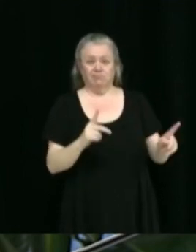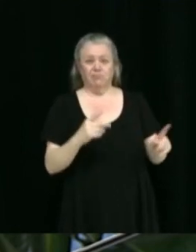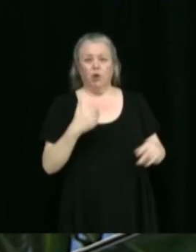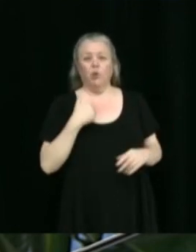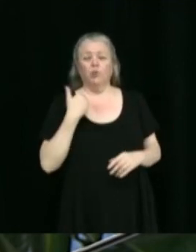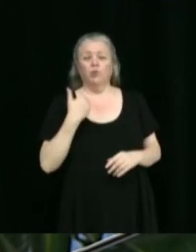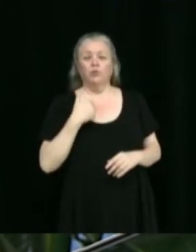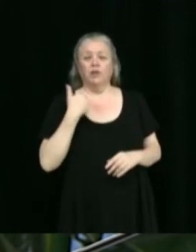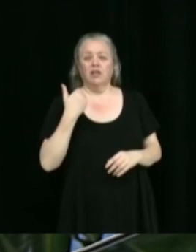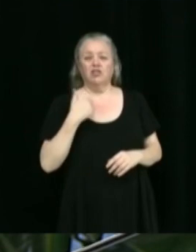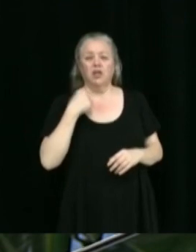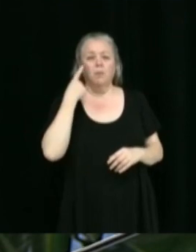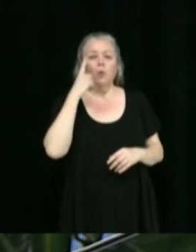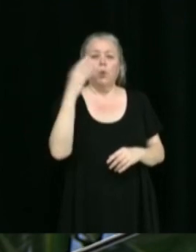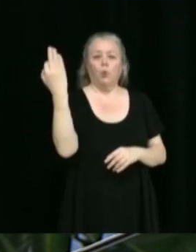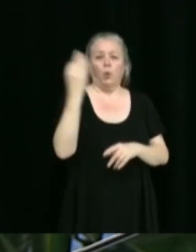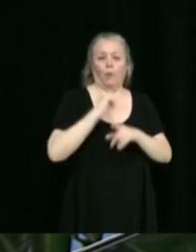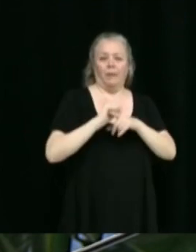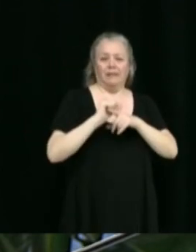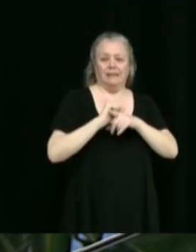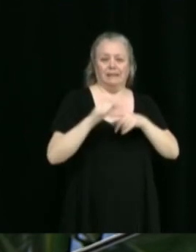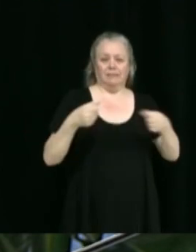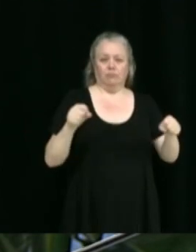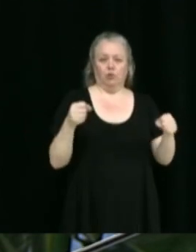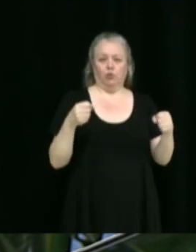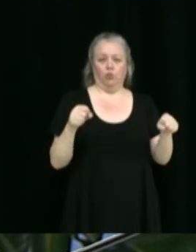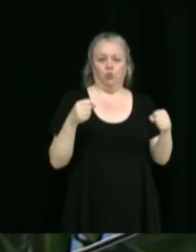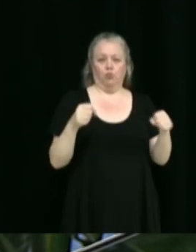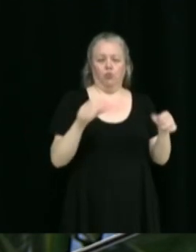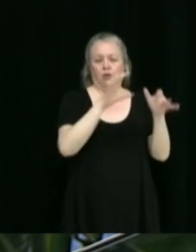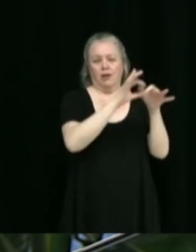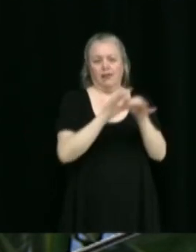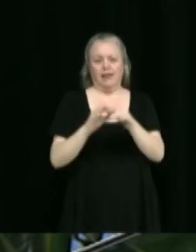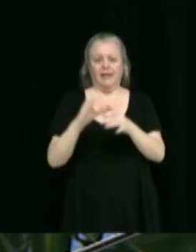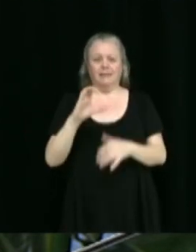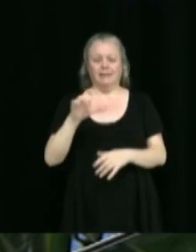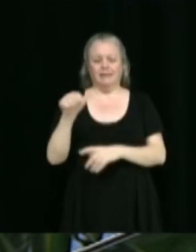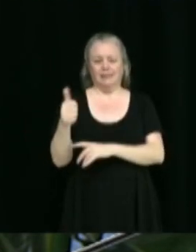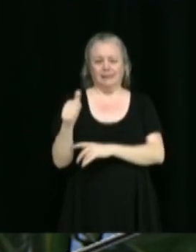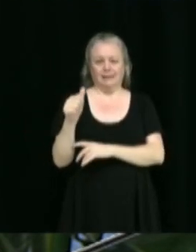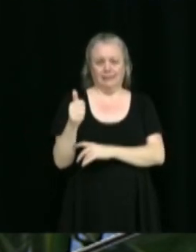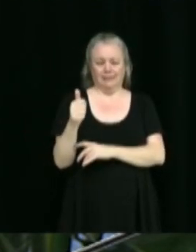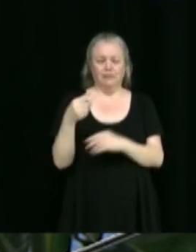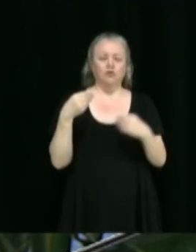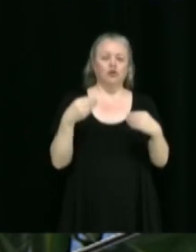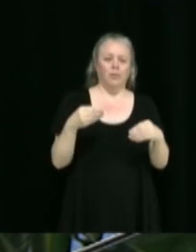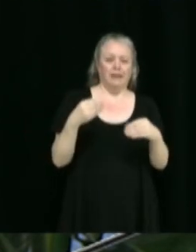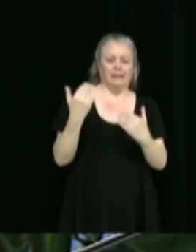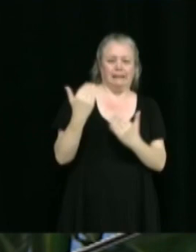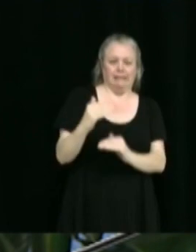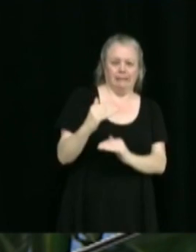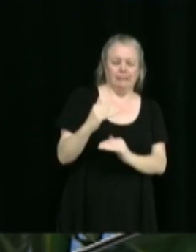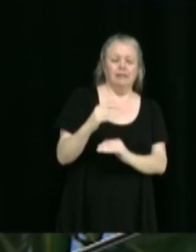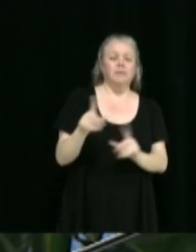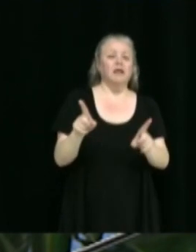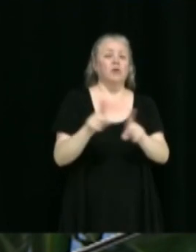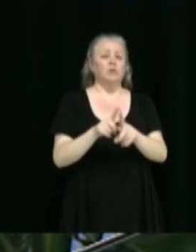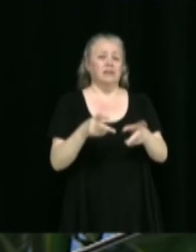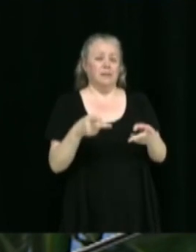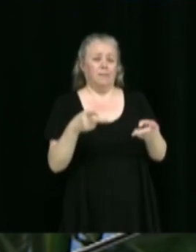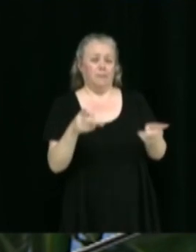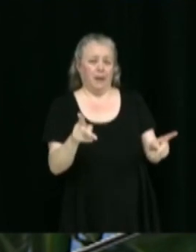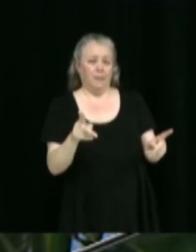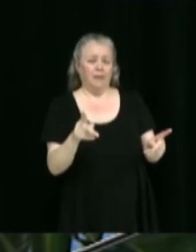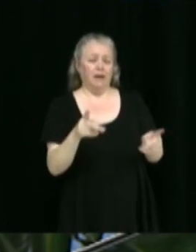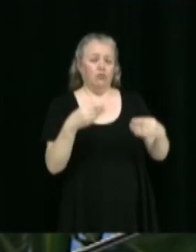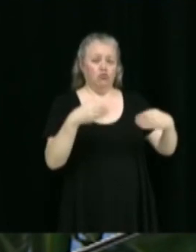court pratique de motos associés à la classe d'usage C-10 commerce contraignant ainsi qu'à permettre un commerce de la classe d'usage C